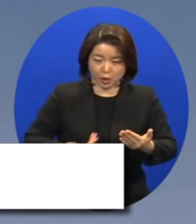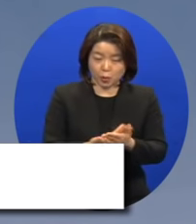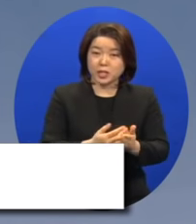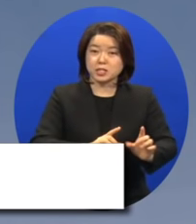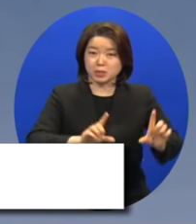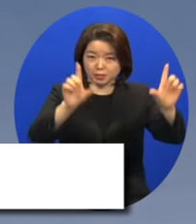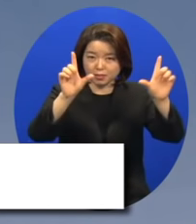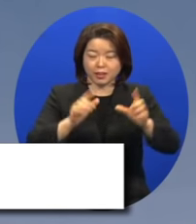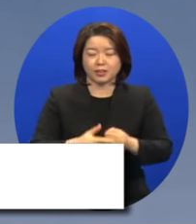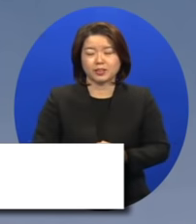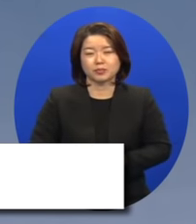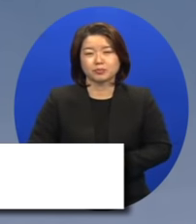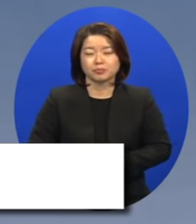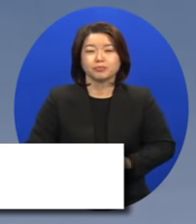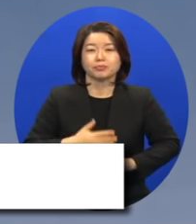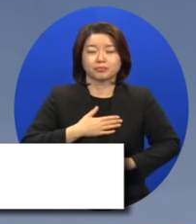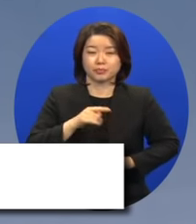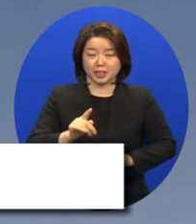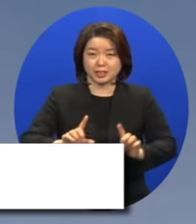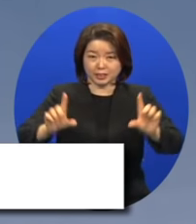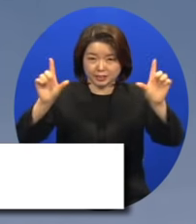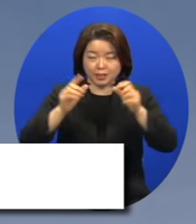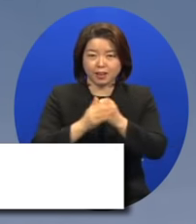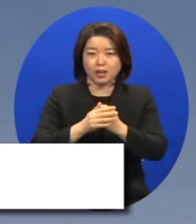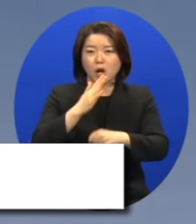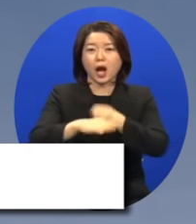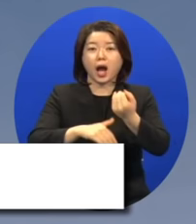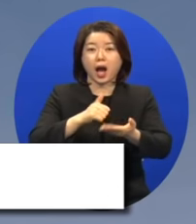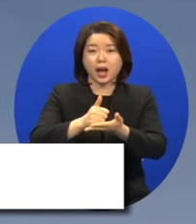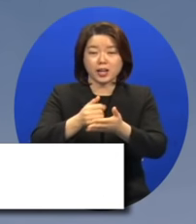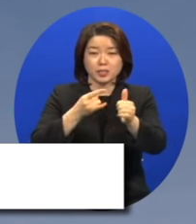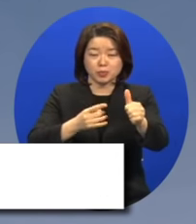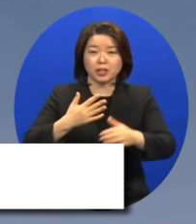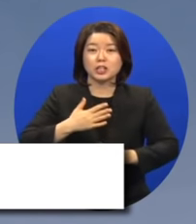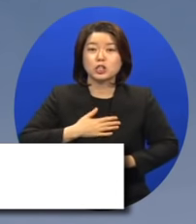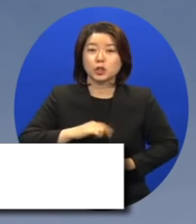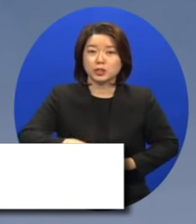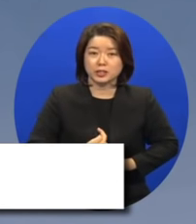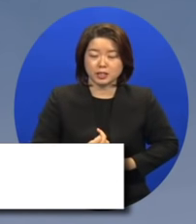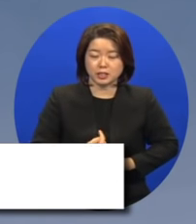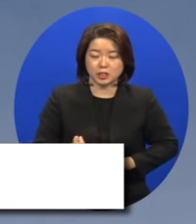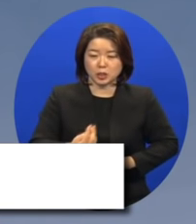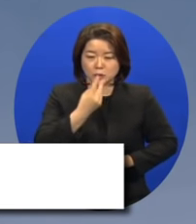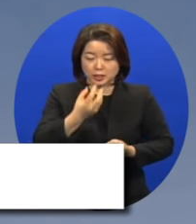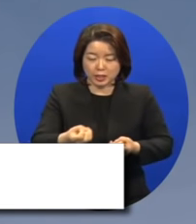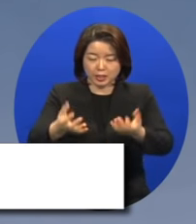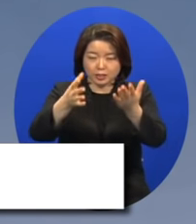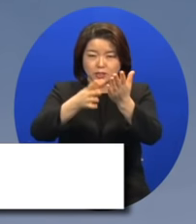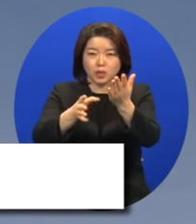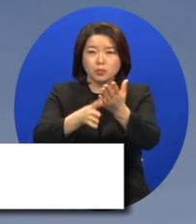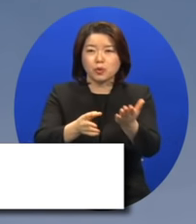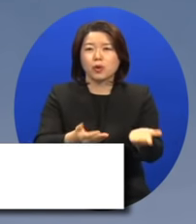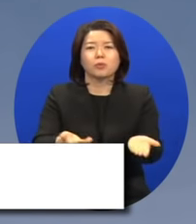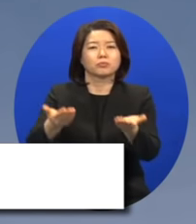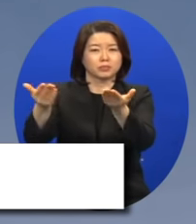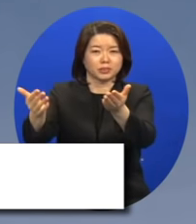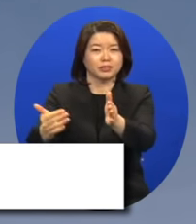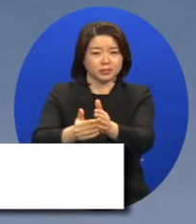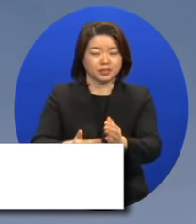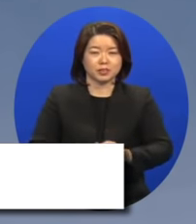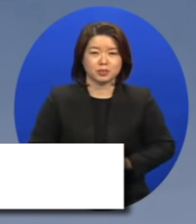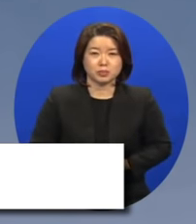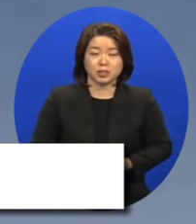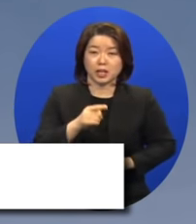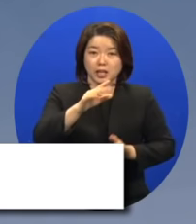내가회심한날이었다.그날,저는제 자신을산제물로하나님께